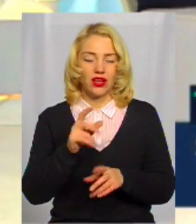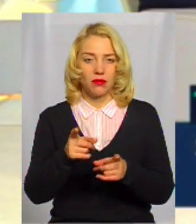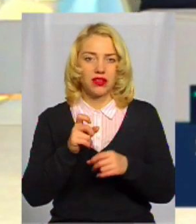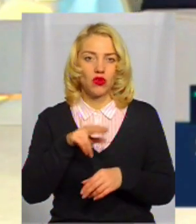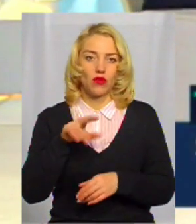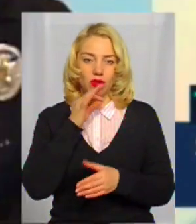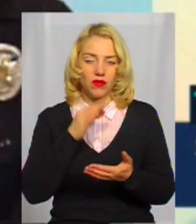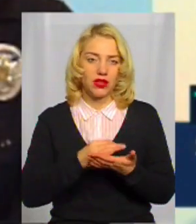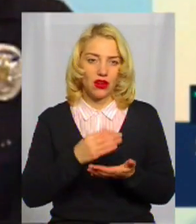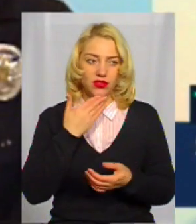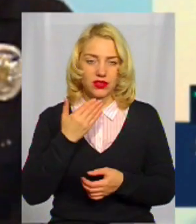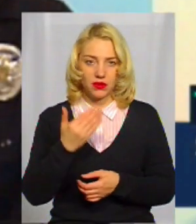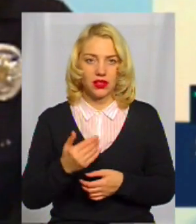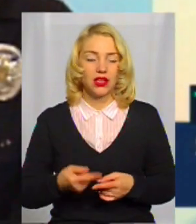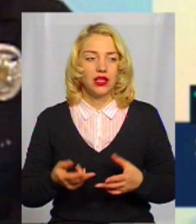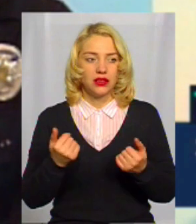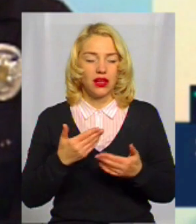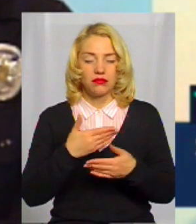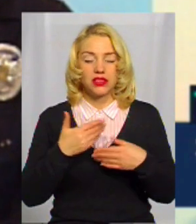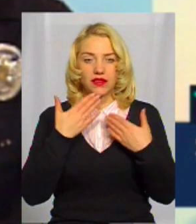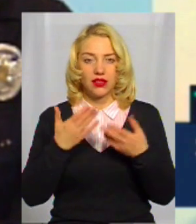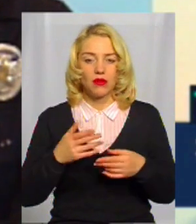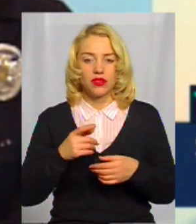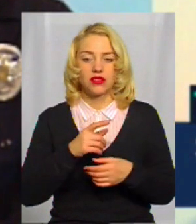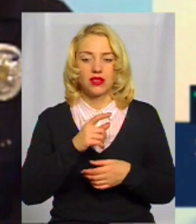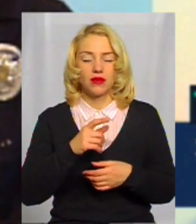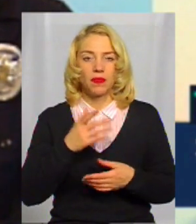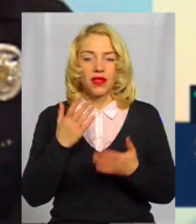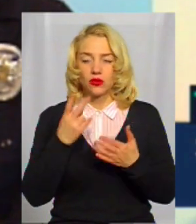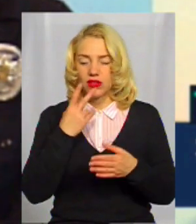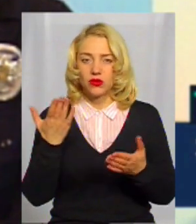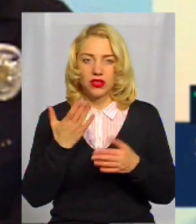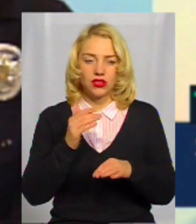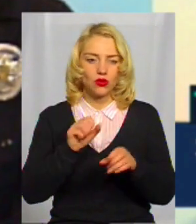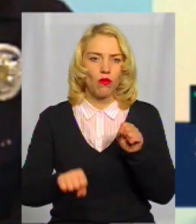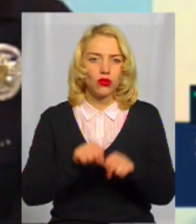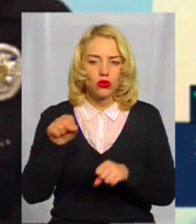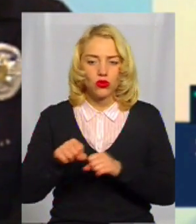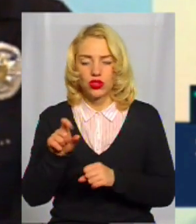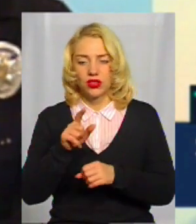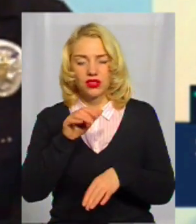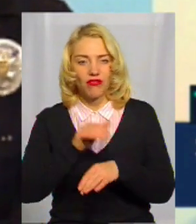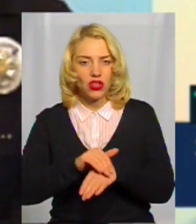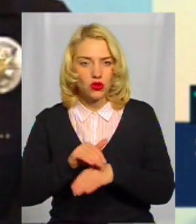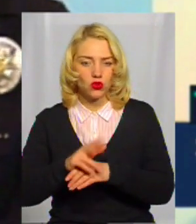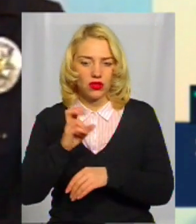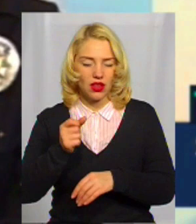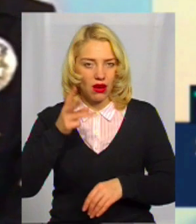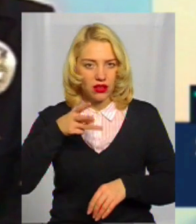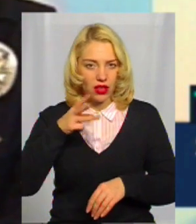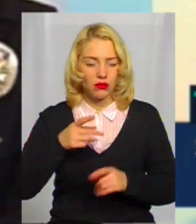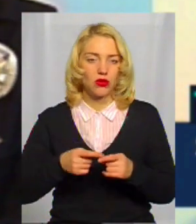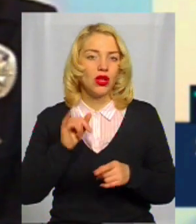звичайно, ми завжди звертаємося до людей, якщо вони бачать якісь порушення, фіксують їх на певні свої технічні пристрої, щоб вони